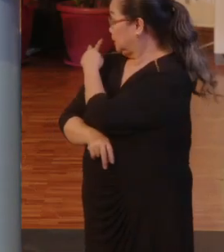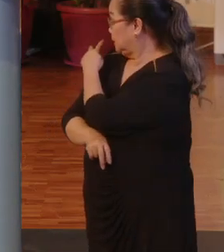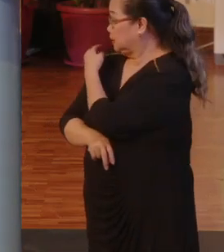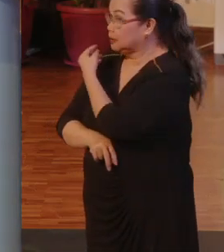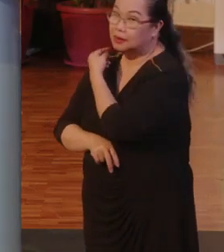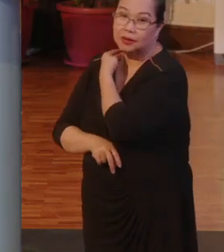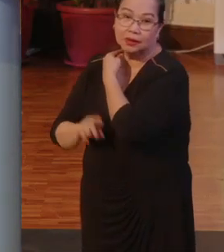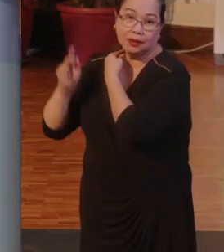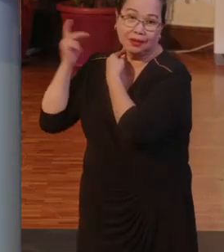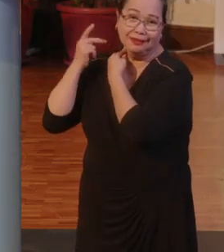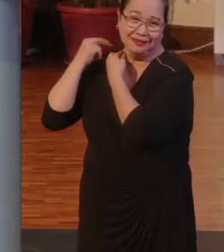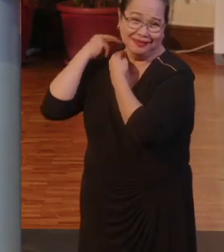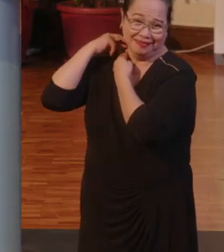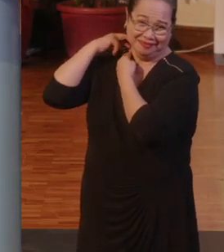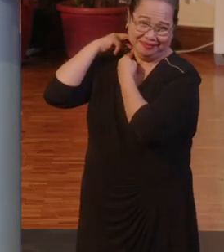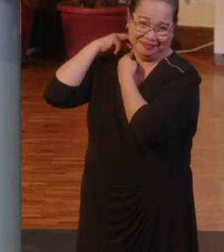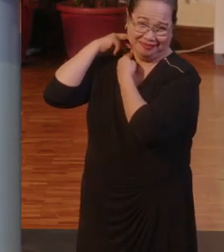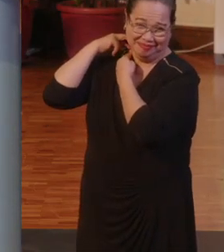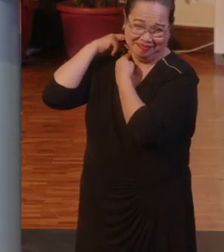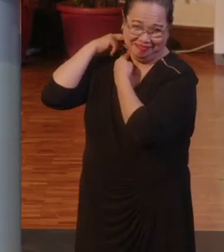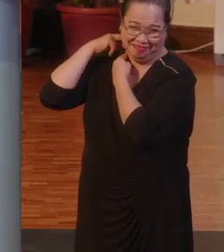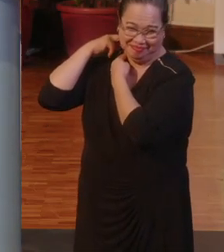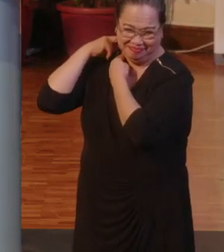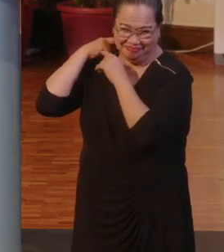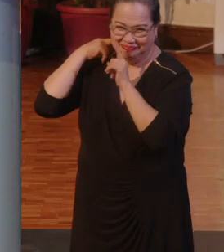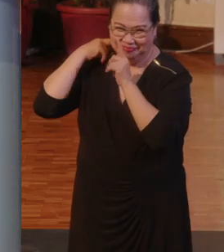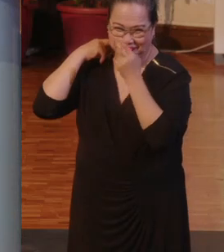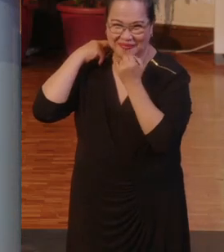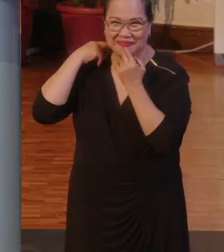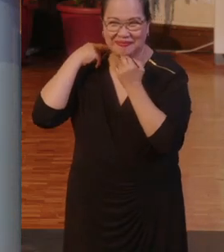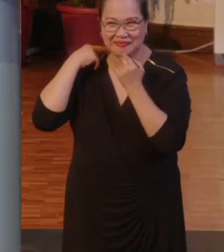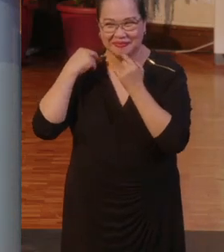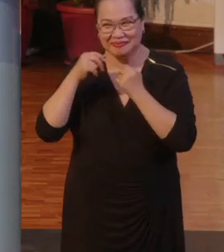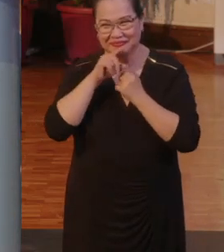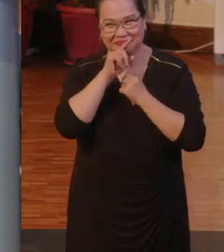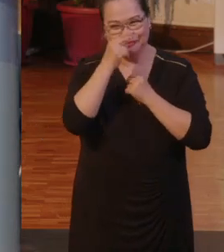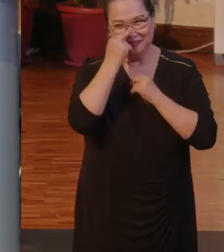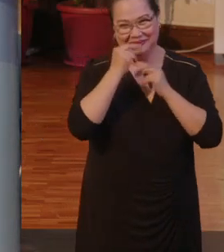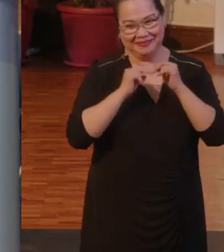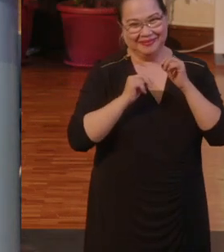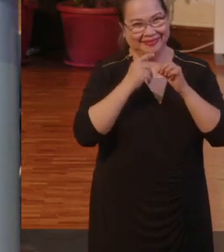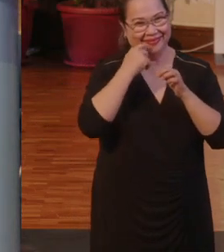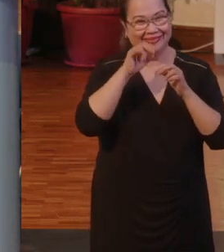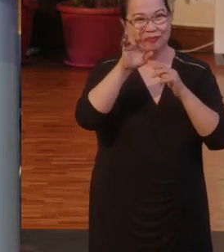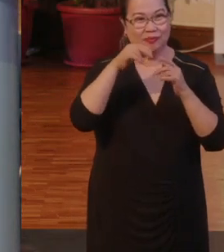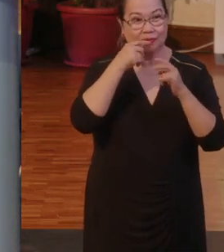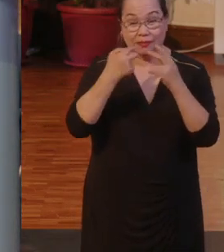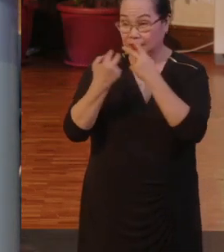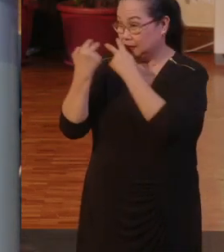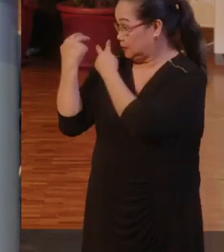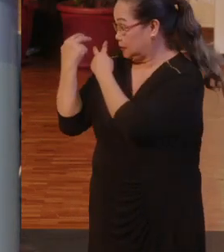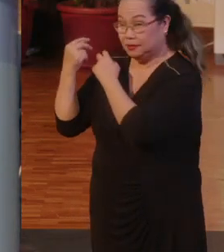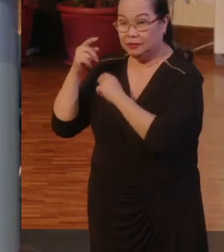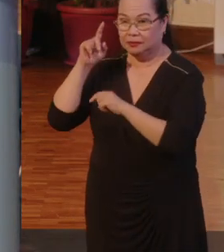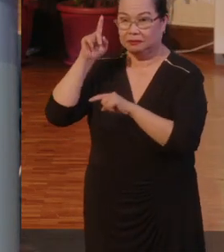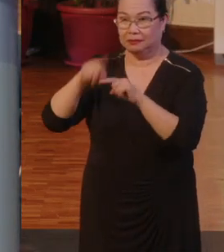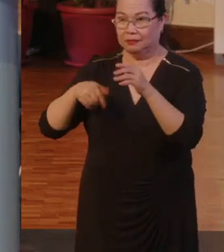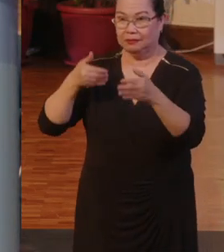neck. No? Pero ang tama po yun, ang hindi po lumingon sa pinanggalingan,